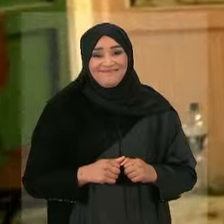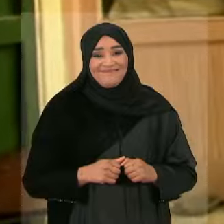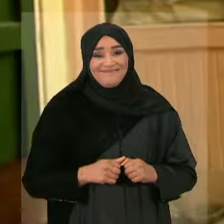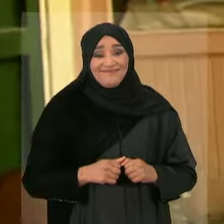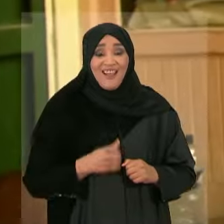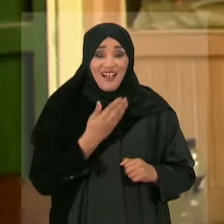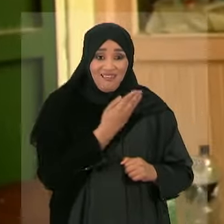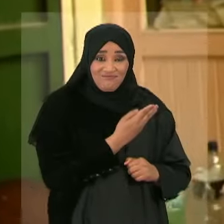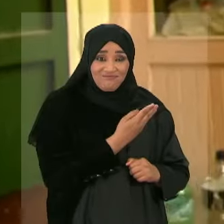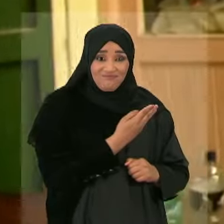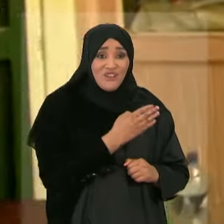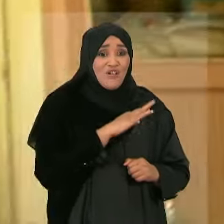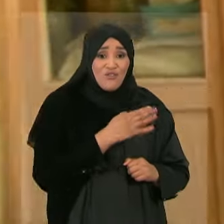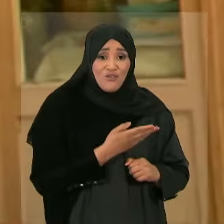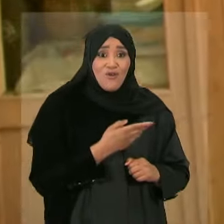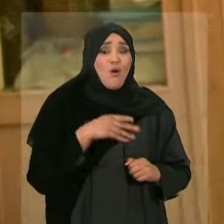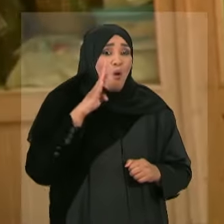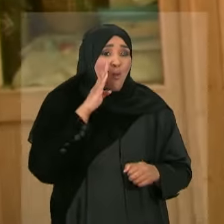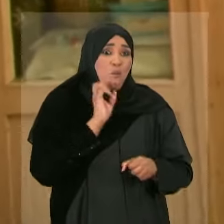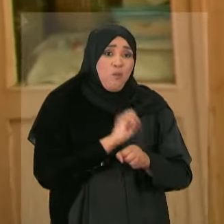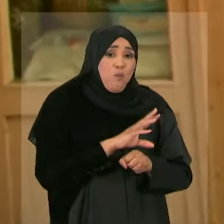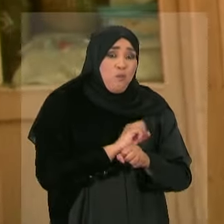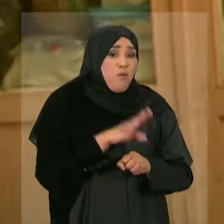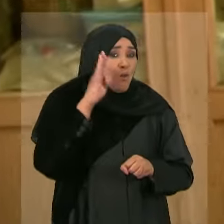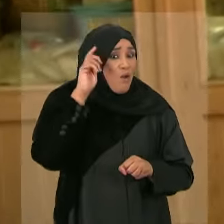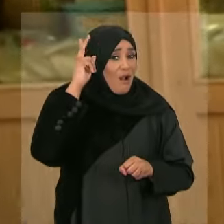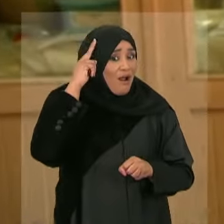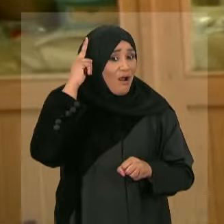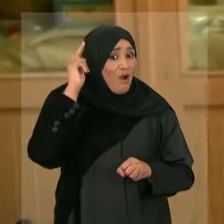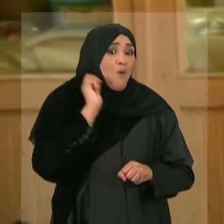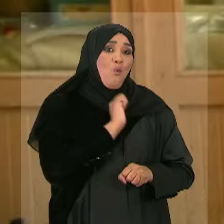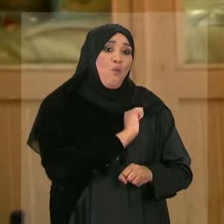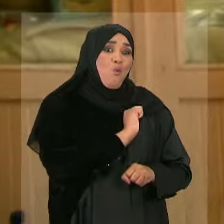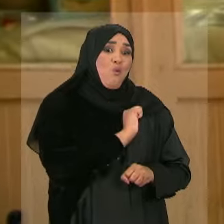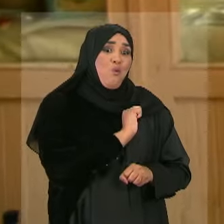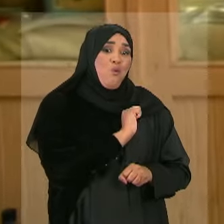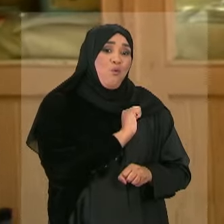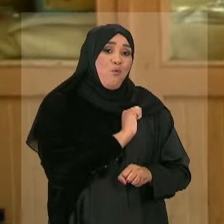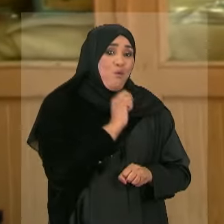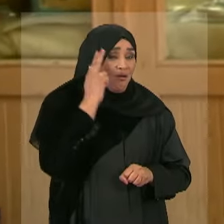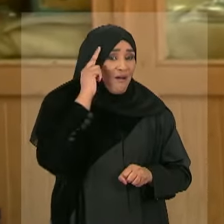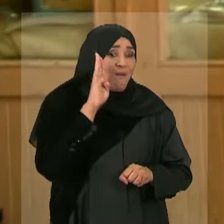هذا الزلمه تعلم عندي سنه 50 مزبوط ولا مش مزبوط؟ مزبوط هذا معلمي، هذا تعلم عندي لاكه سنه